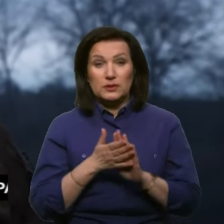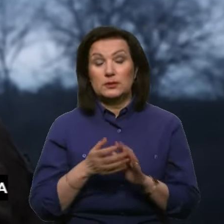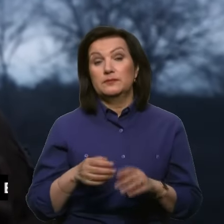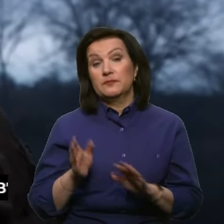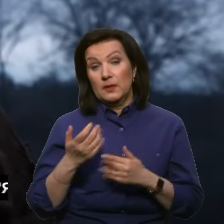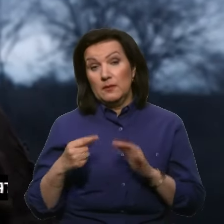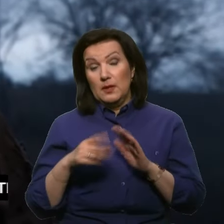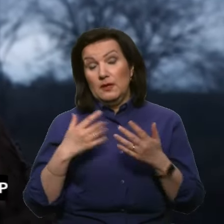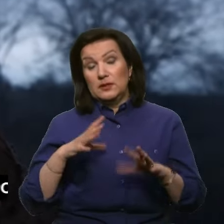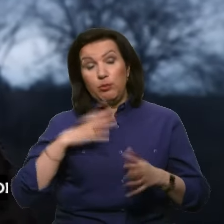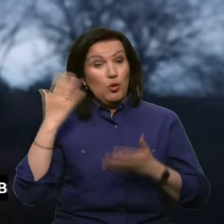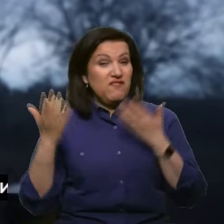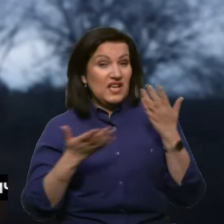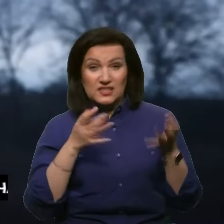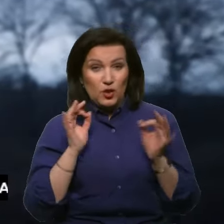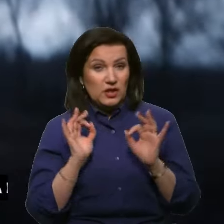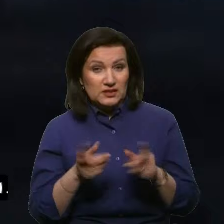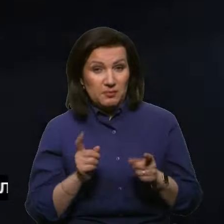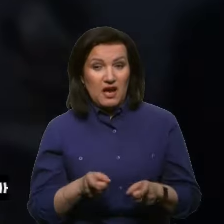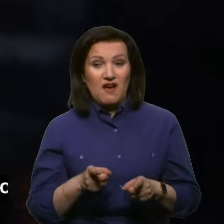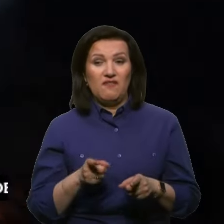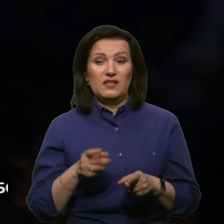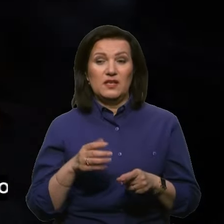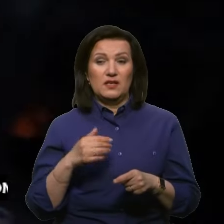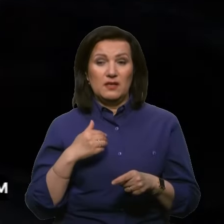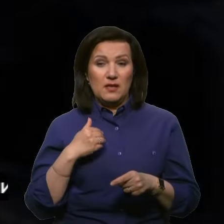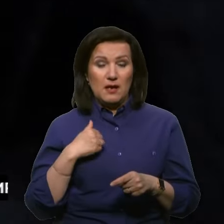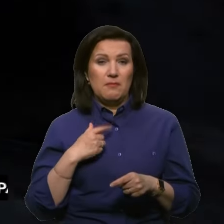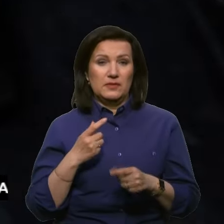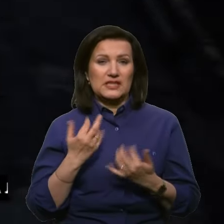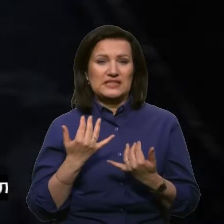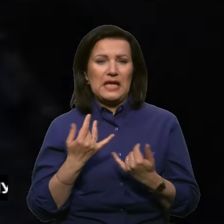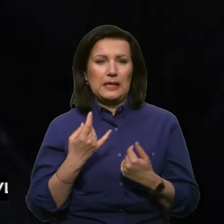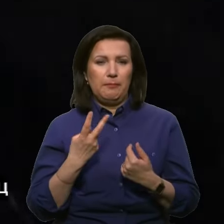було весело. Насправді мотилига транспорт мала звати закипіла.